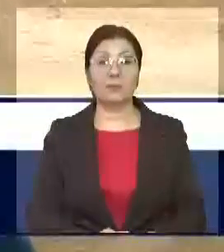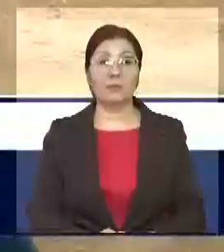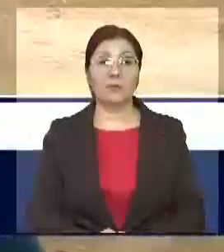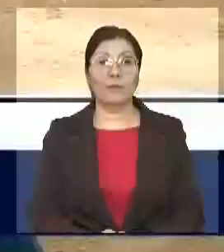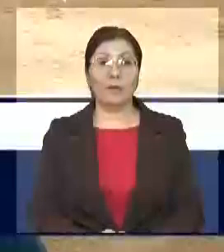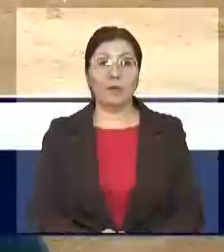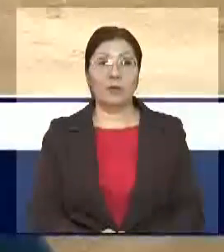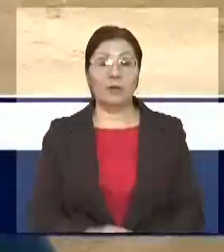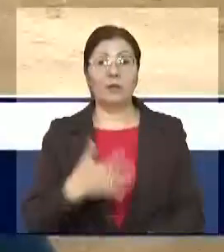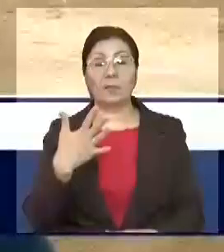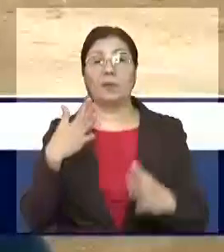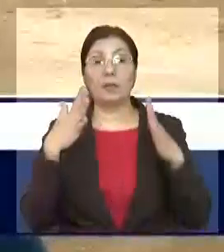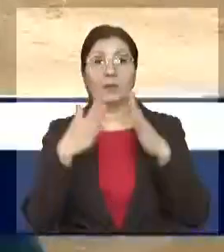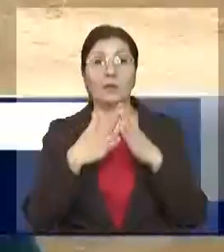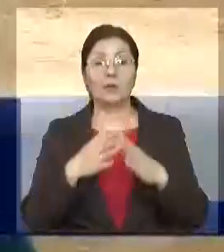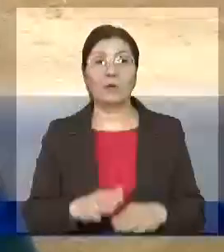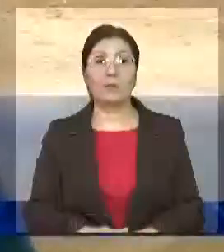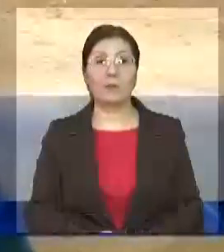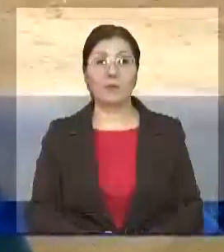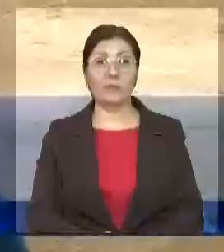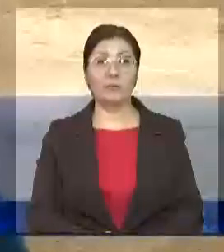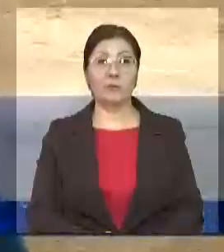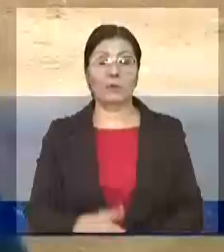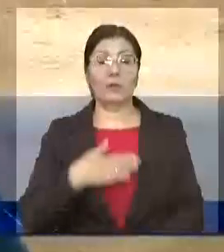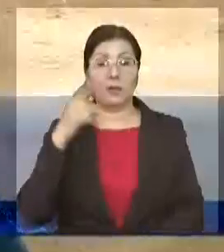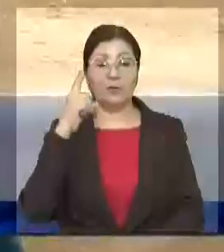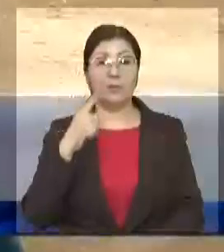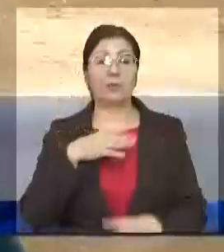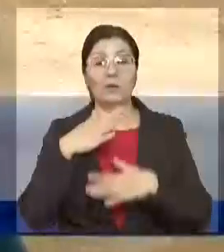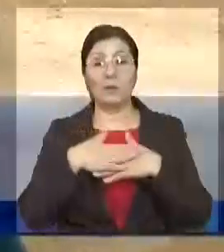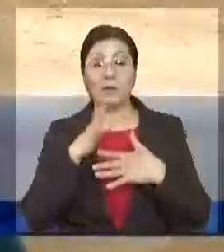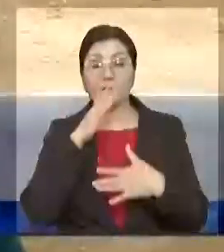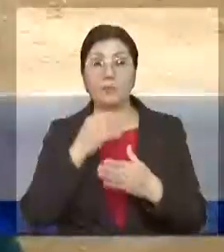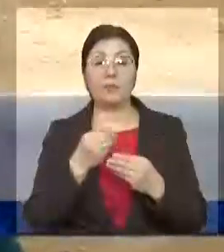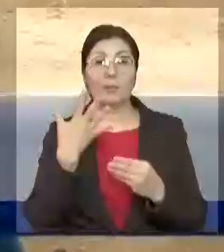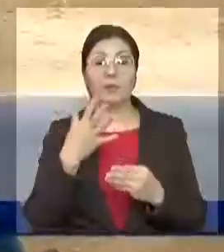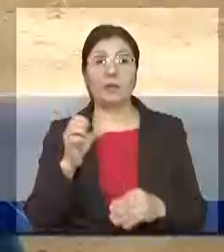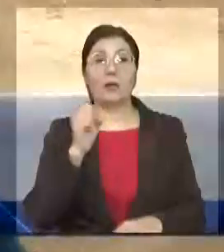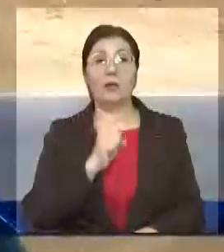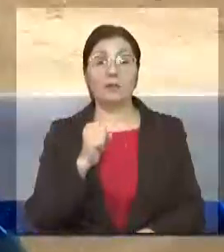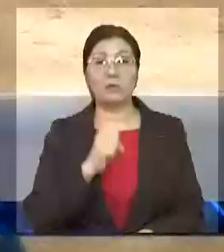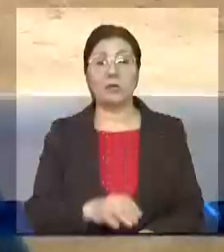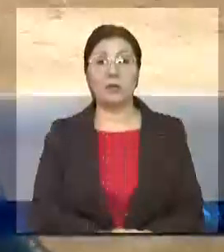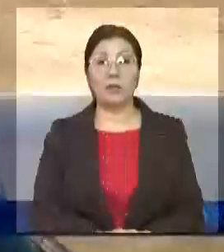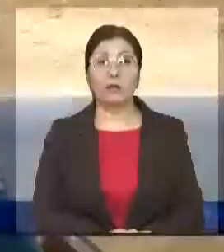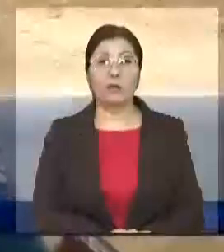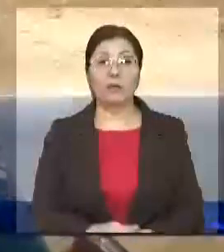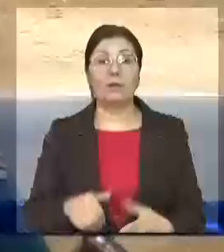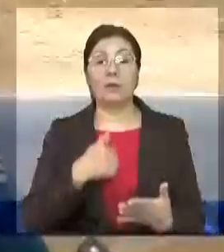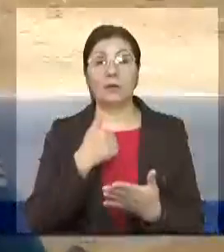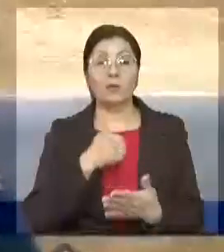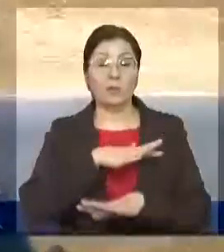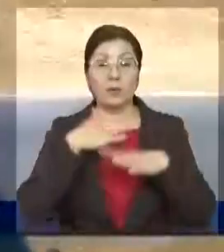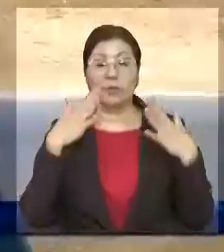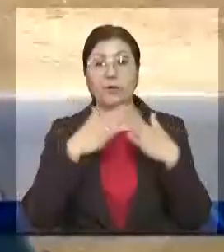Первые 5 домов. И я думаю, в ближайшее время, 15 августа, основная масса будет